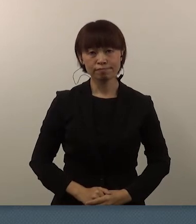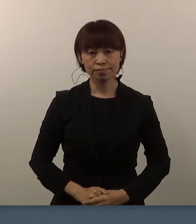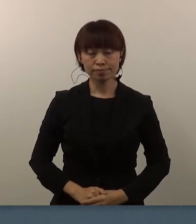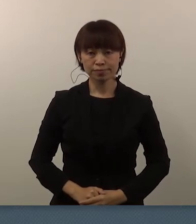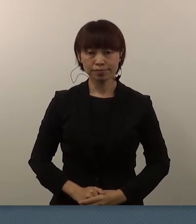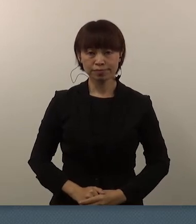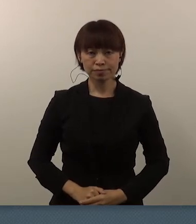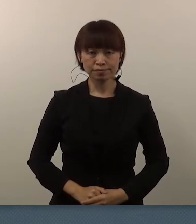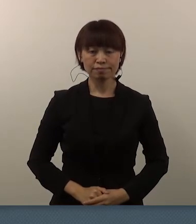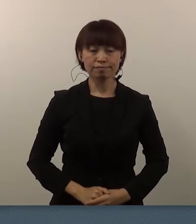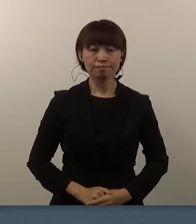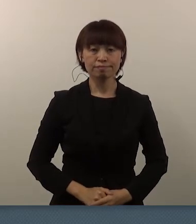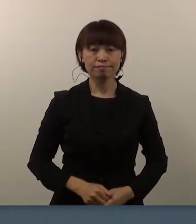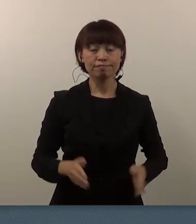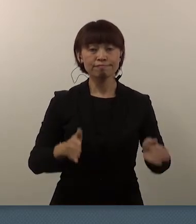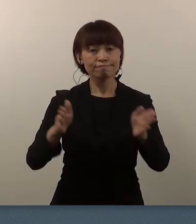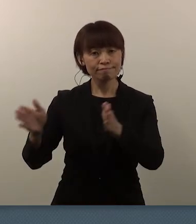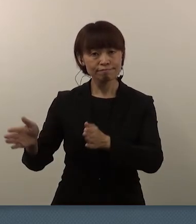次に、